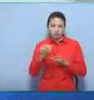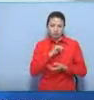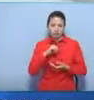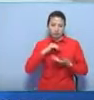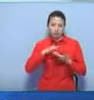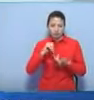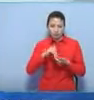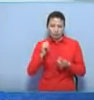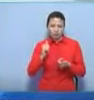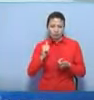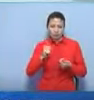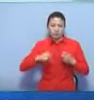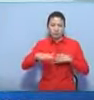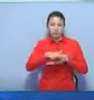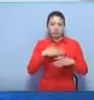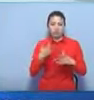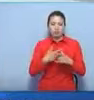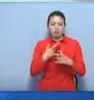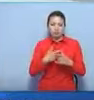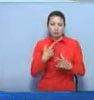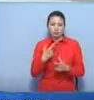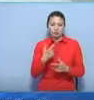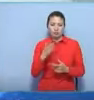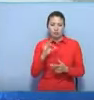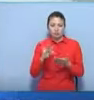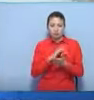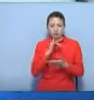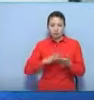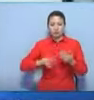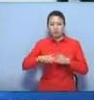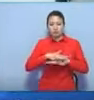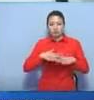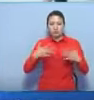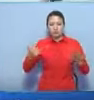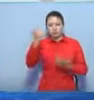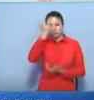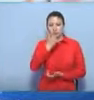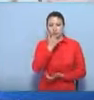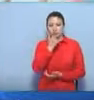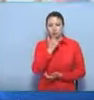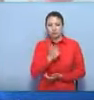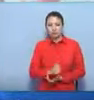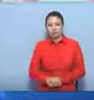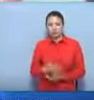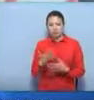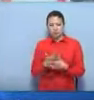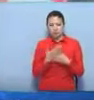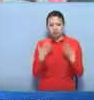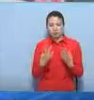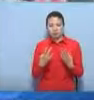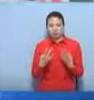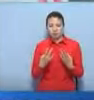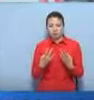жаққа шақырды. Халықтың артынан осы Арыс қаласының жұртынан барлығынан рахмет айтамын. Көп-көп